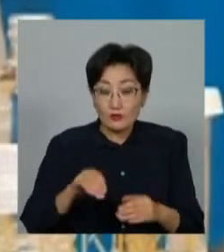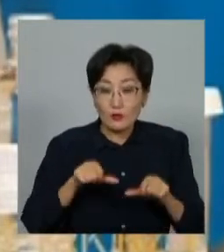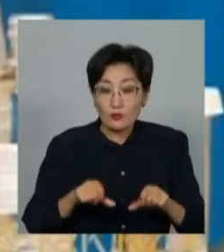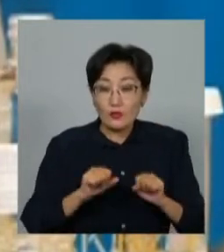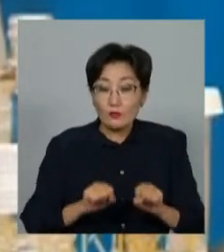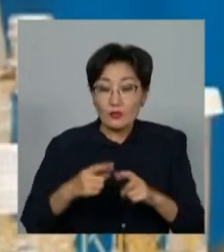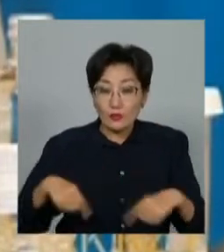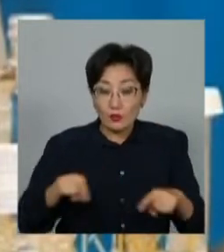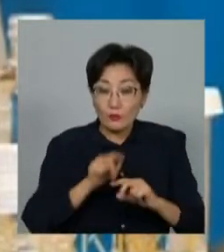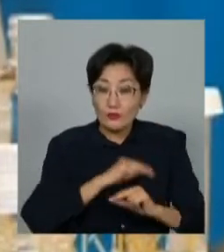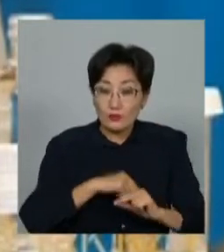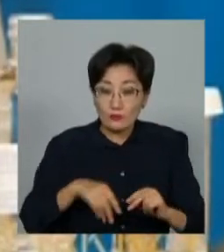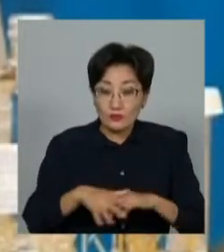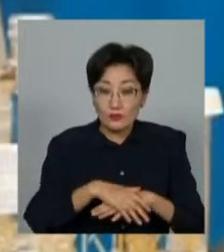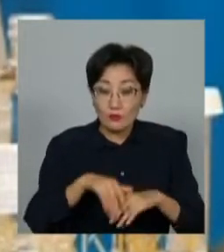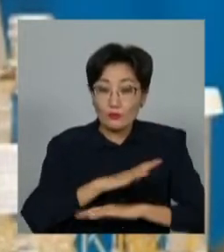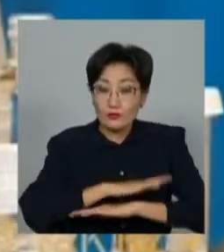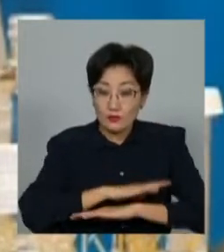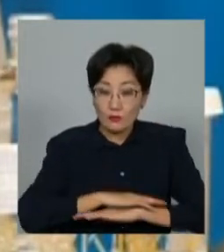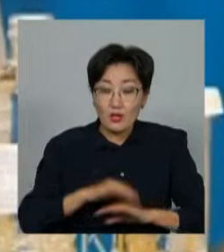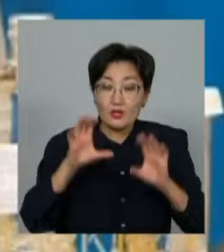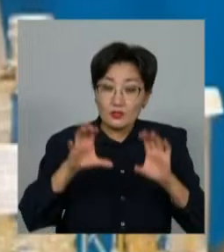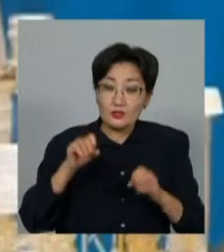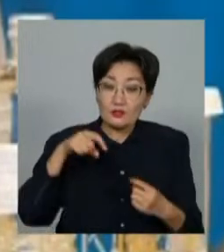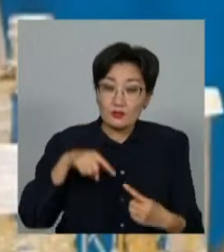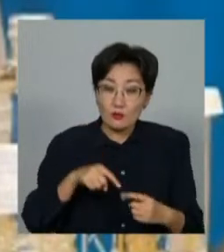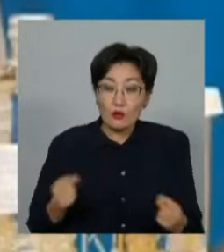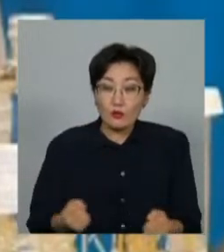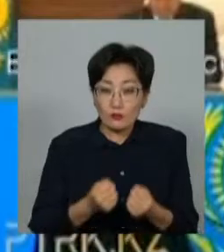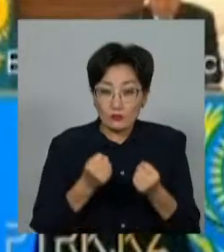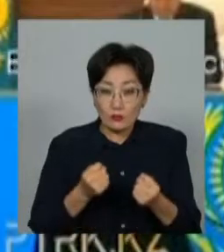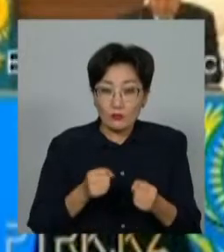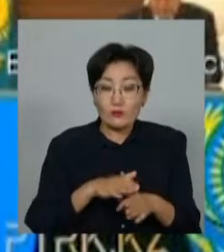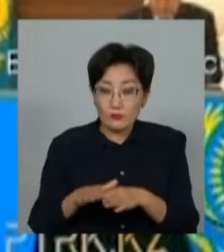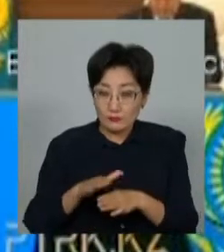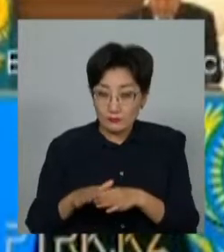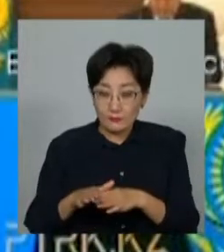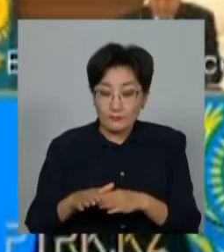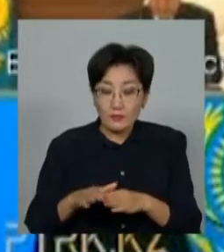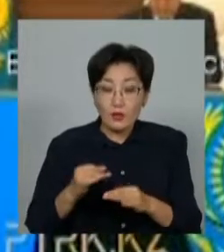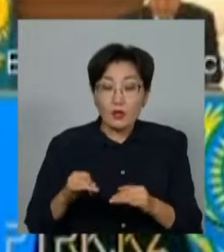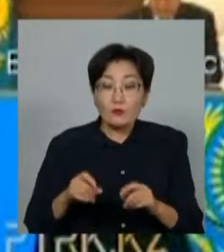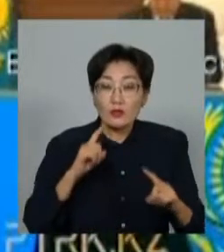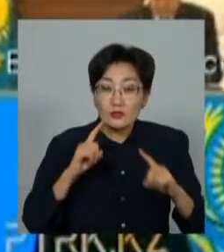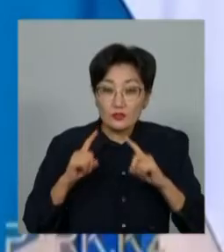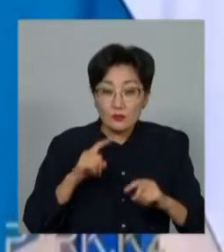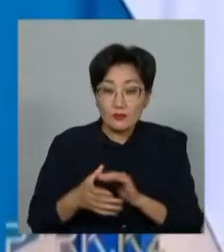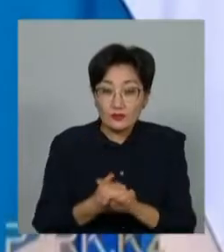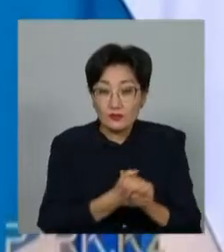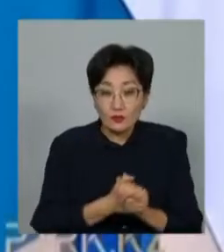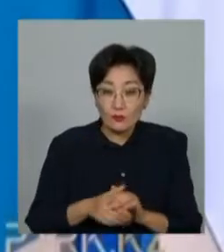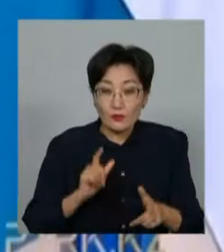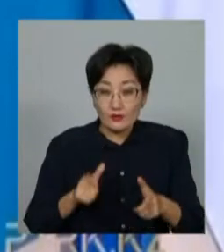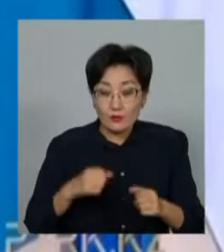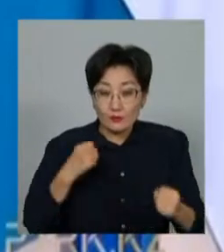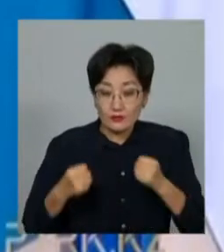қорғау органдарының міндеті қоғамдық тәртіпті заңнамамызға сәйкес қолдау. Бұдан бөлек алқалы жиында бейбітшілік пен келісімді нығайту